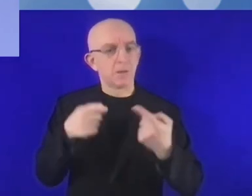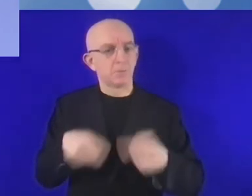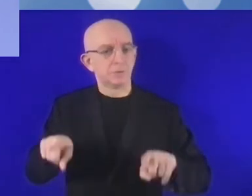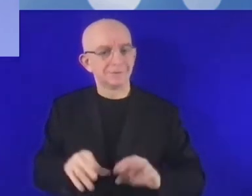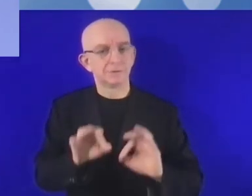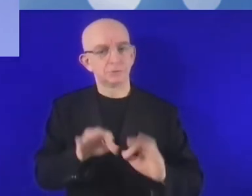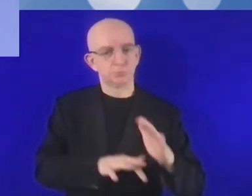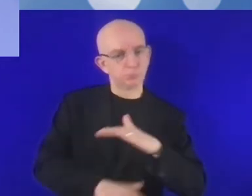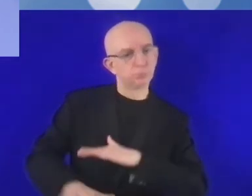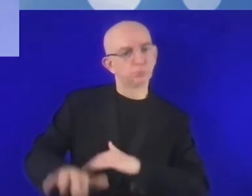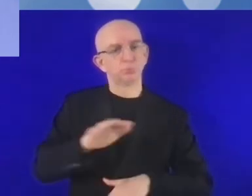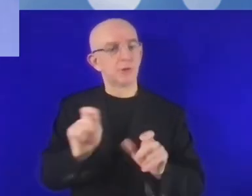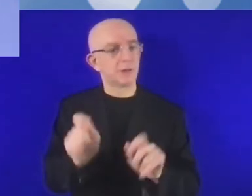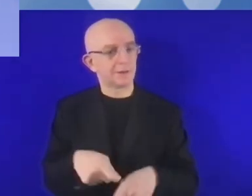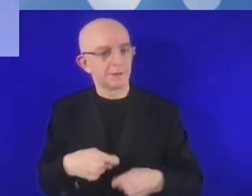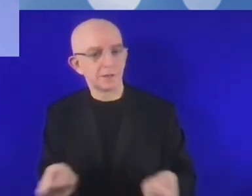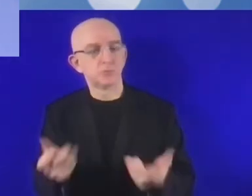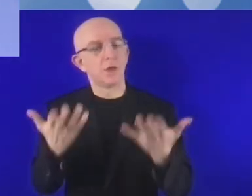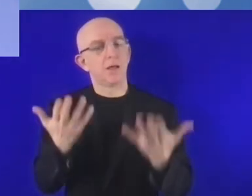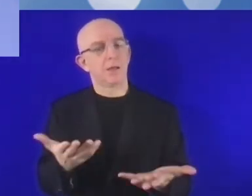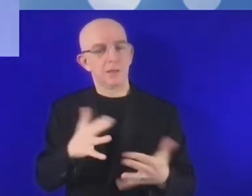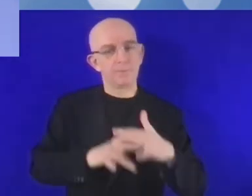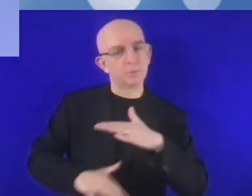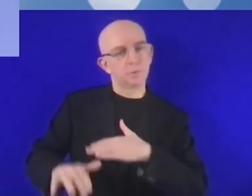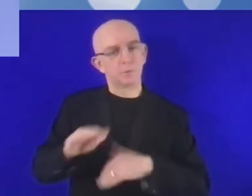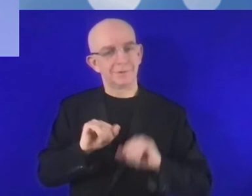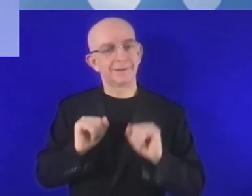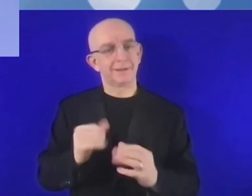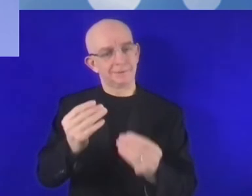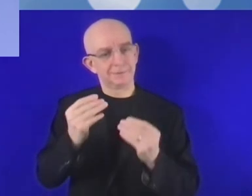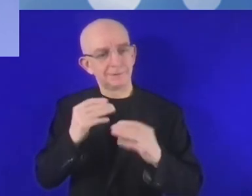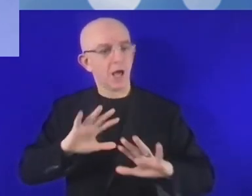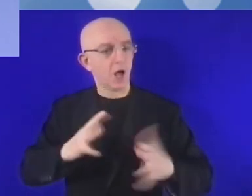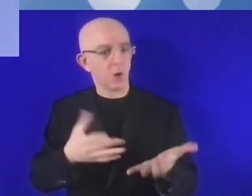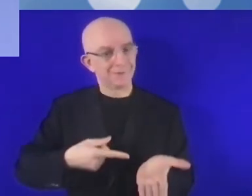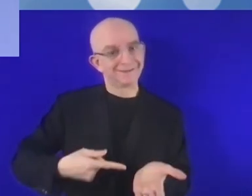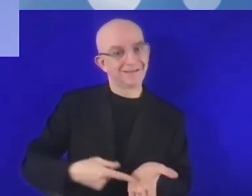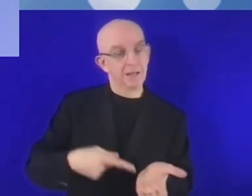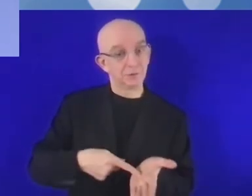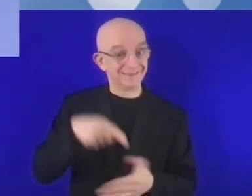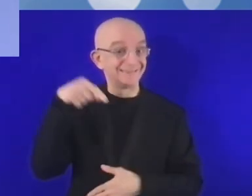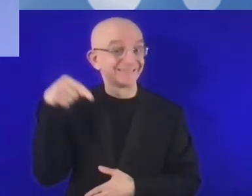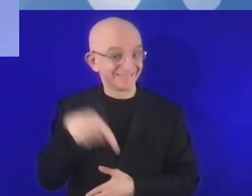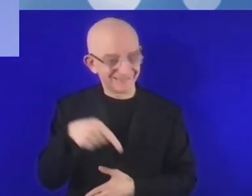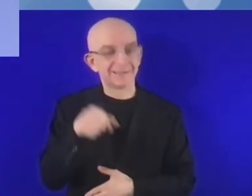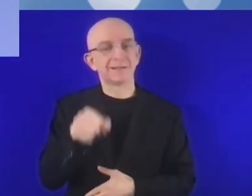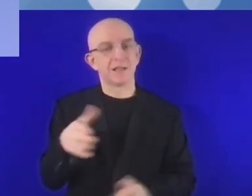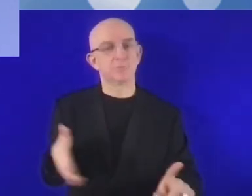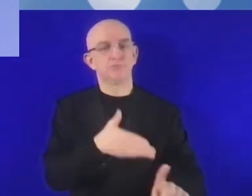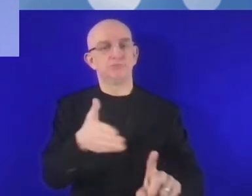أن نبقى البشر ونصنع الموسيقى المليئة